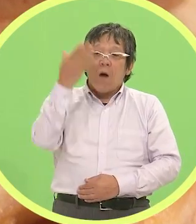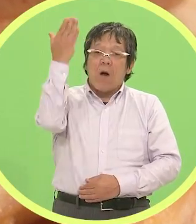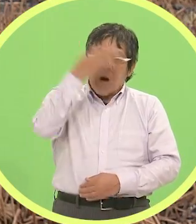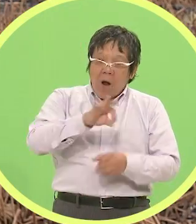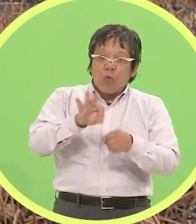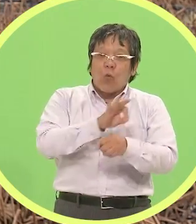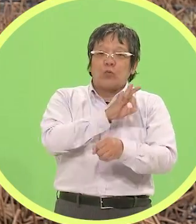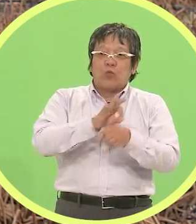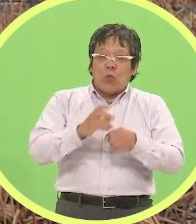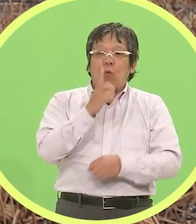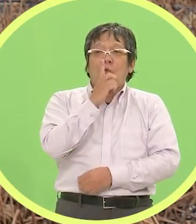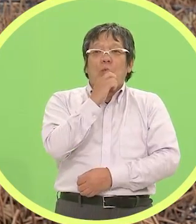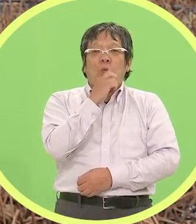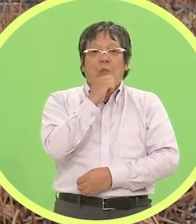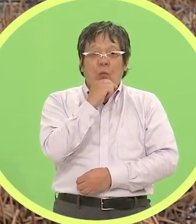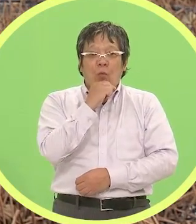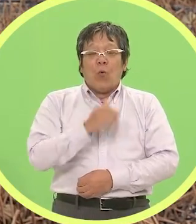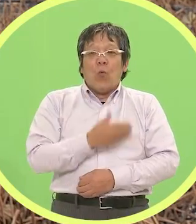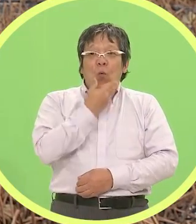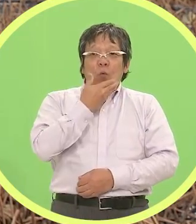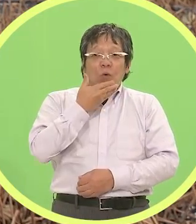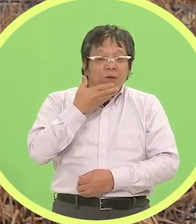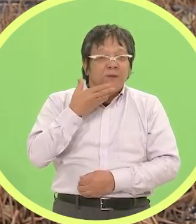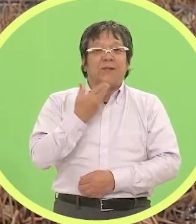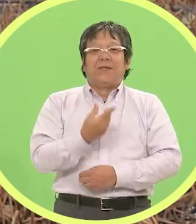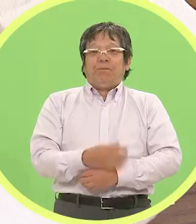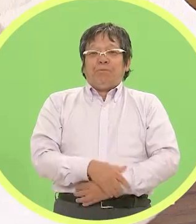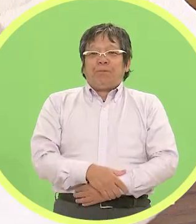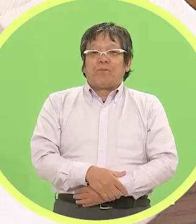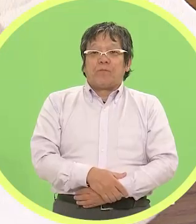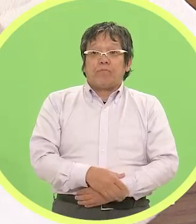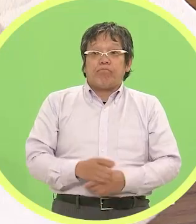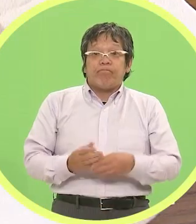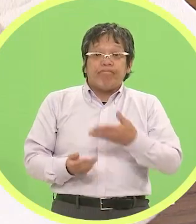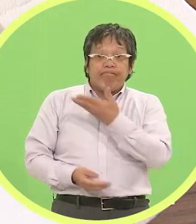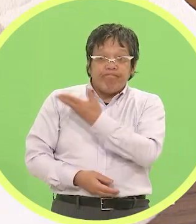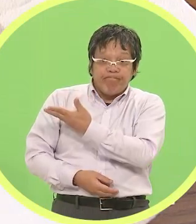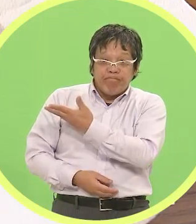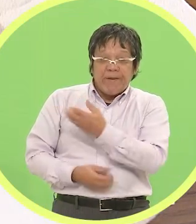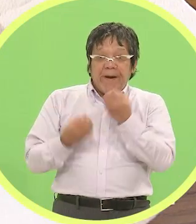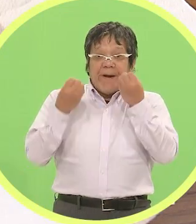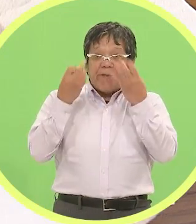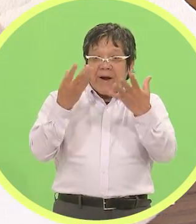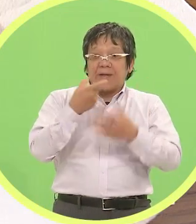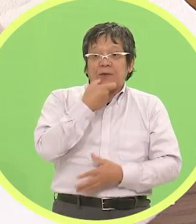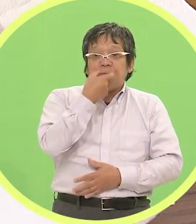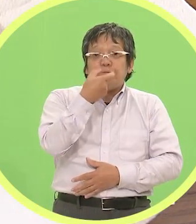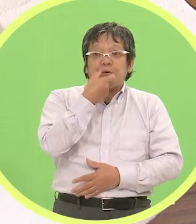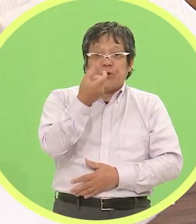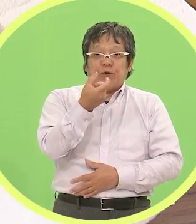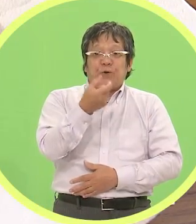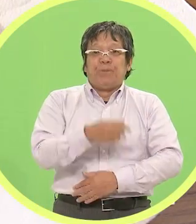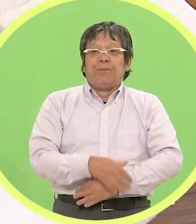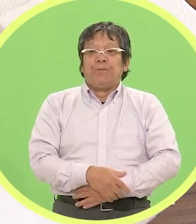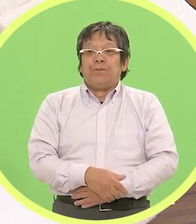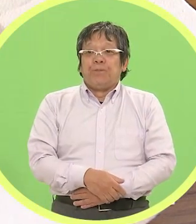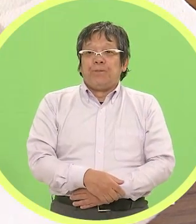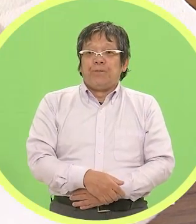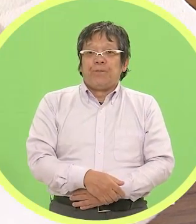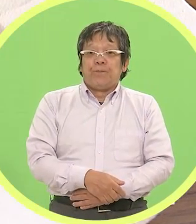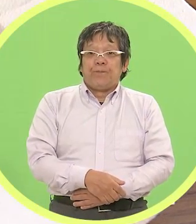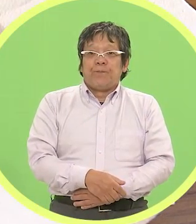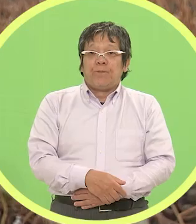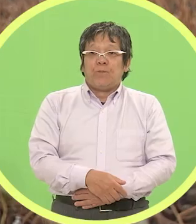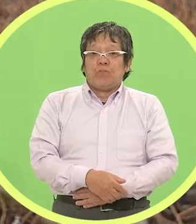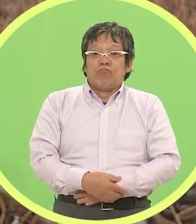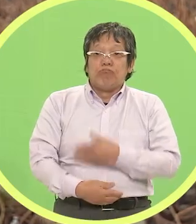徴なんですか。 そうです。 はあ、これは美味しい。 さらにこちらは新鮮なレンコンで作ったチップ